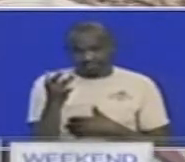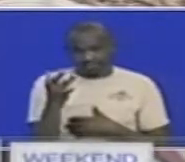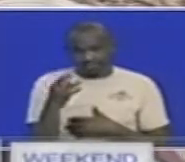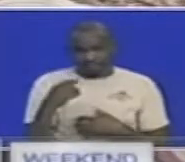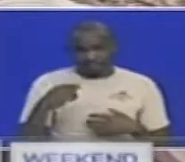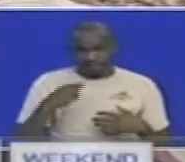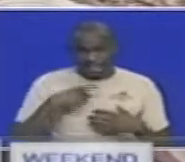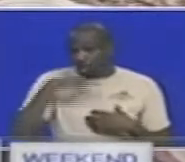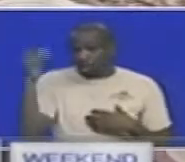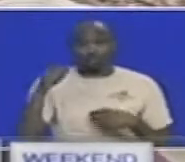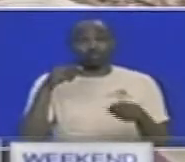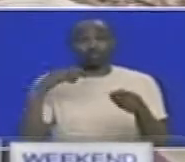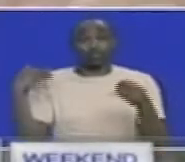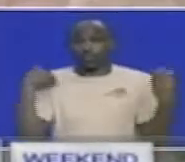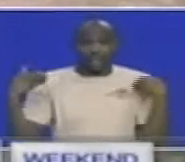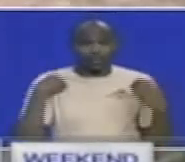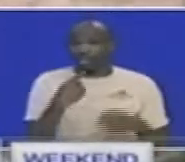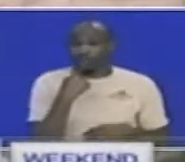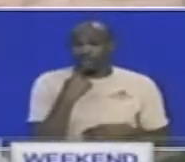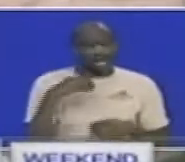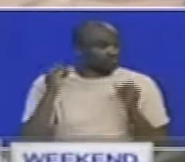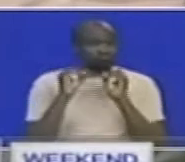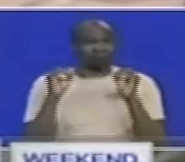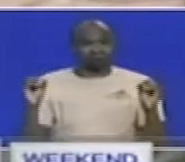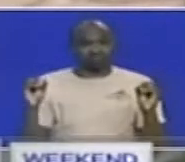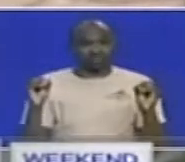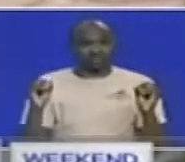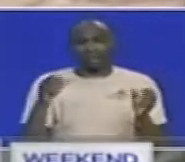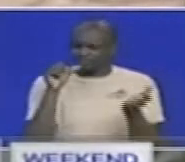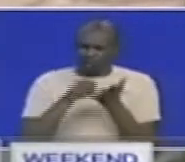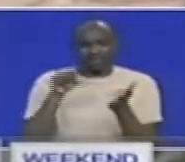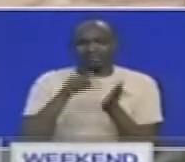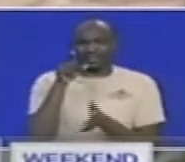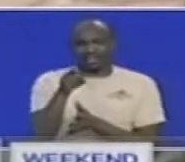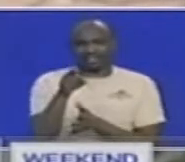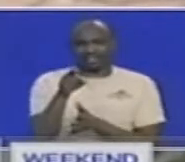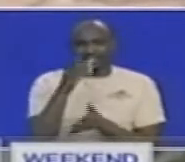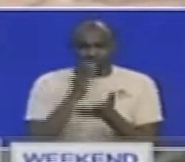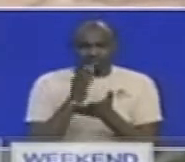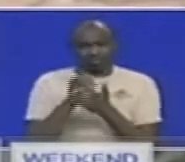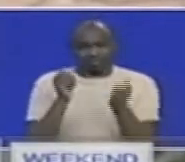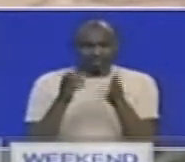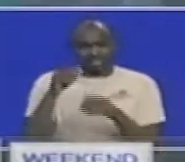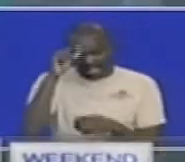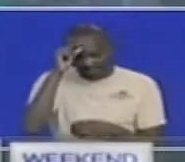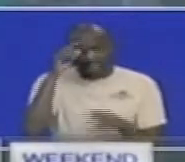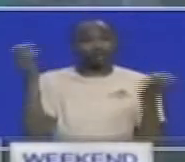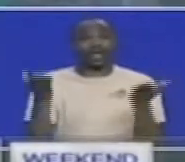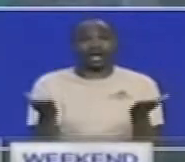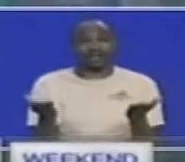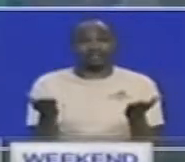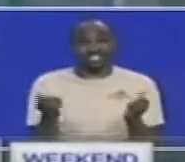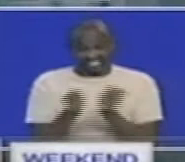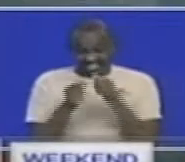sijaenda kuchokosa wa Turkana. Hiyo shida. Tafadhali serikali iko wapi?